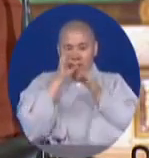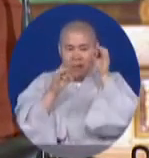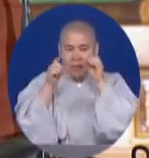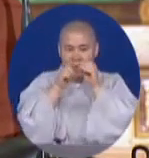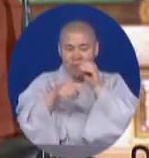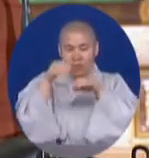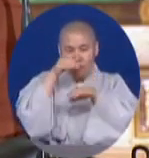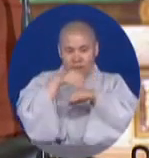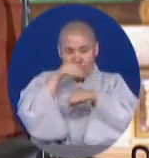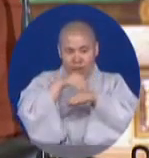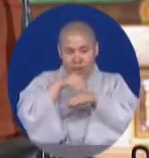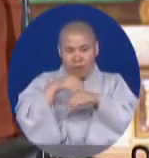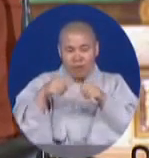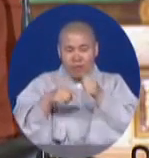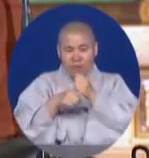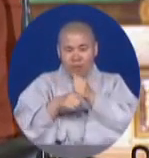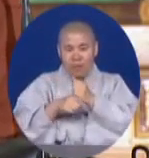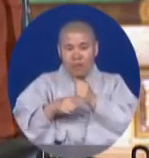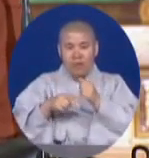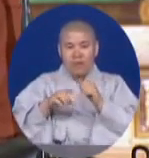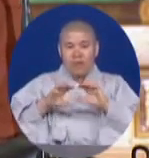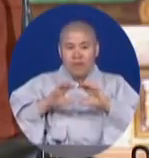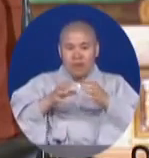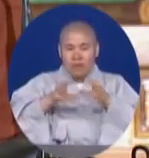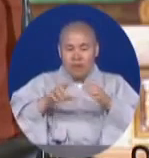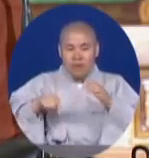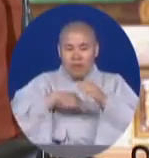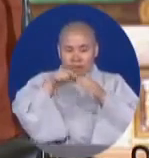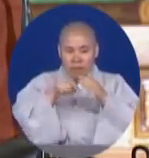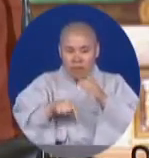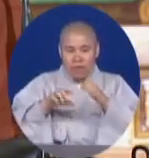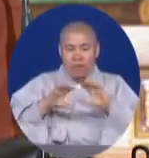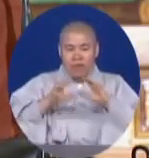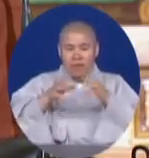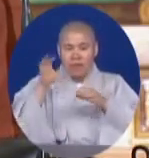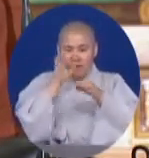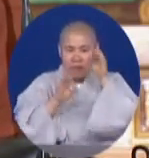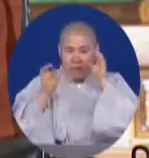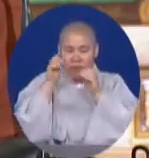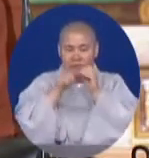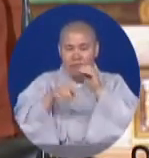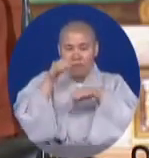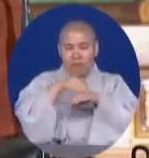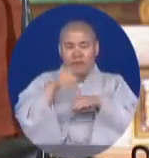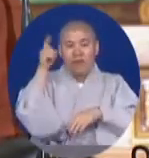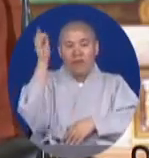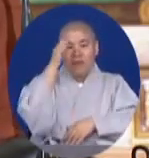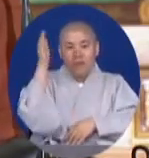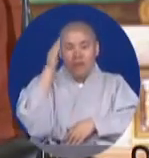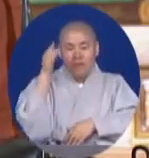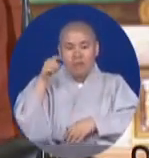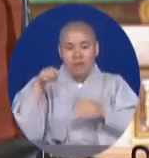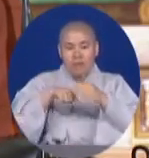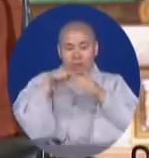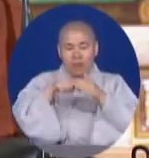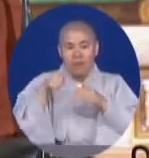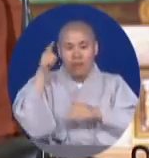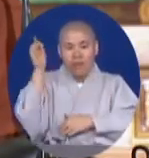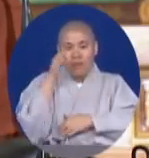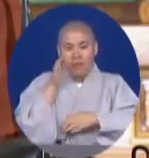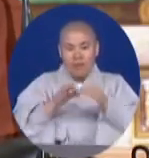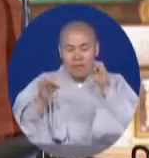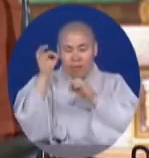수행이고 이 세계 속에서 세계를 찾는 게 그게 수행이고 허공 속에서 허공 찾는 게 그게